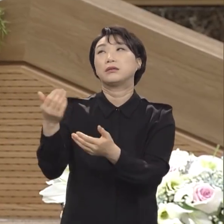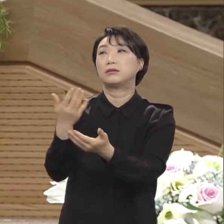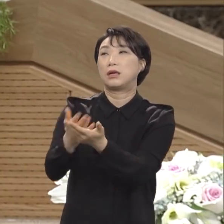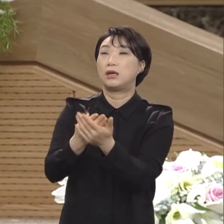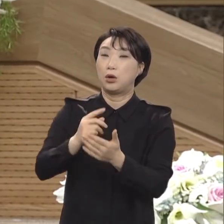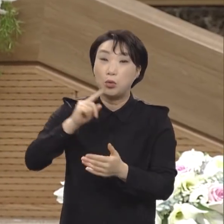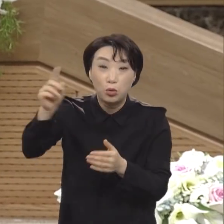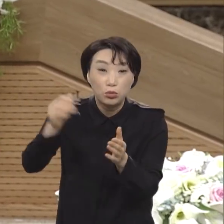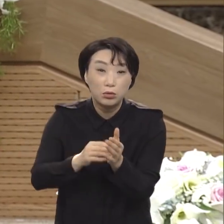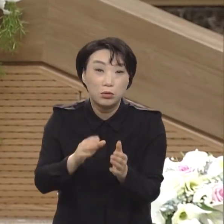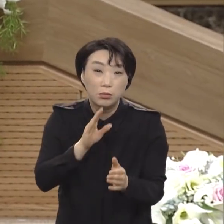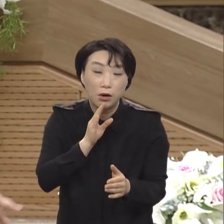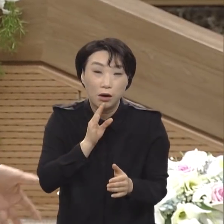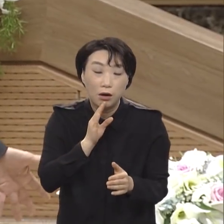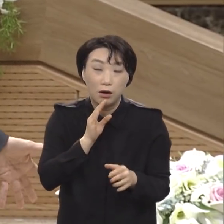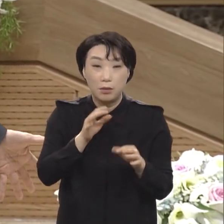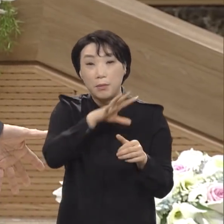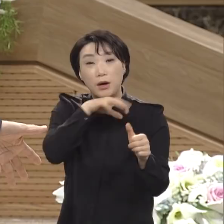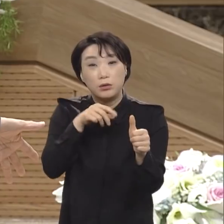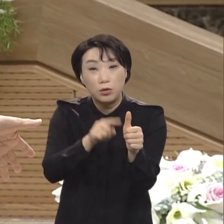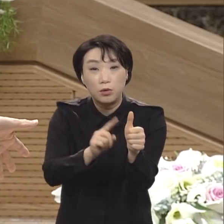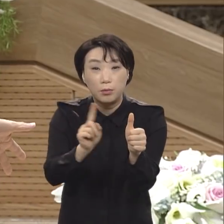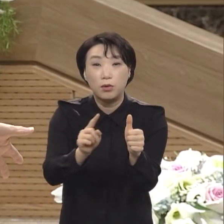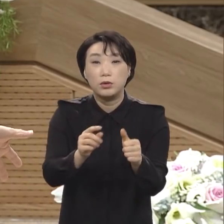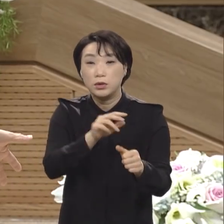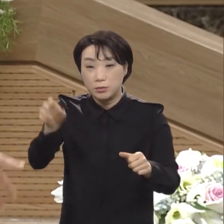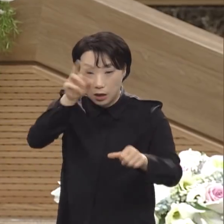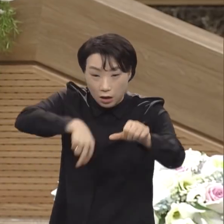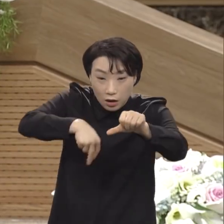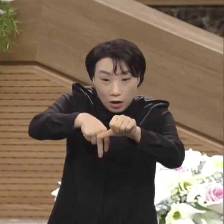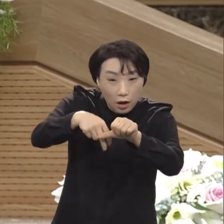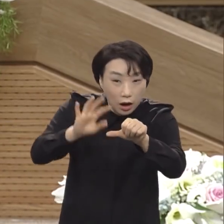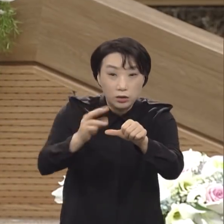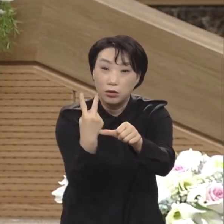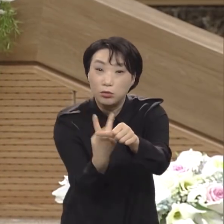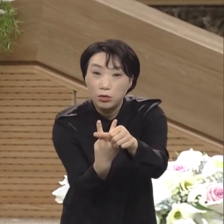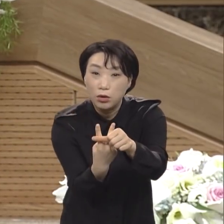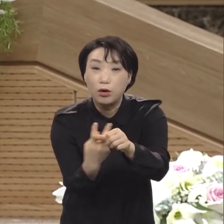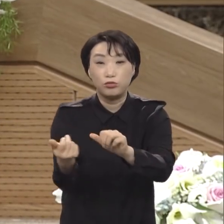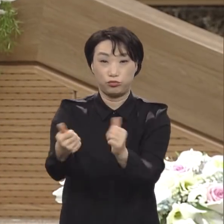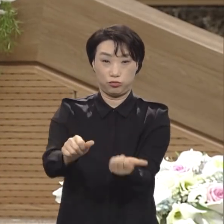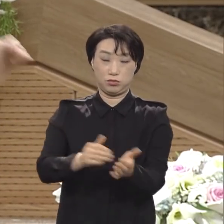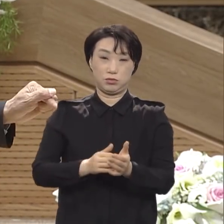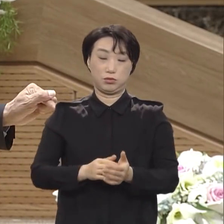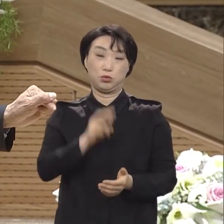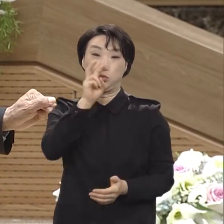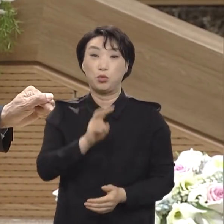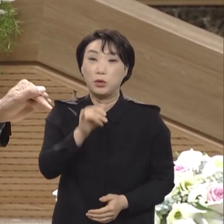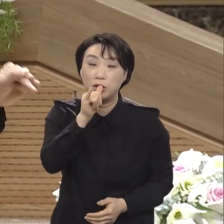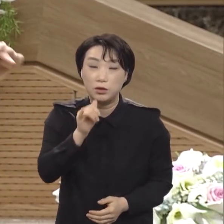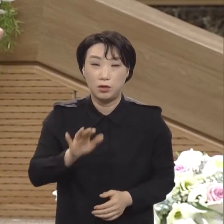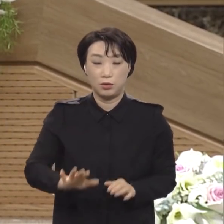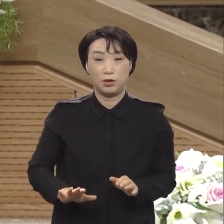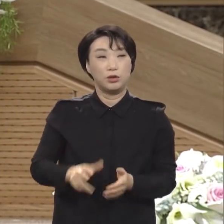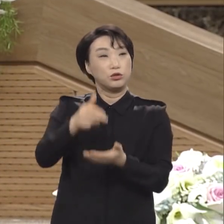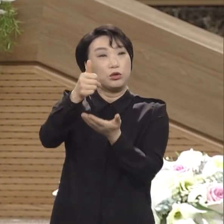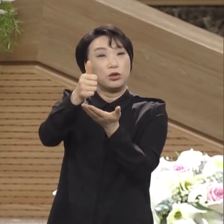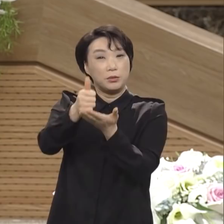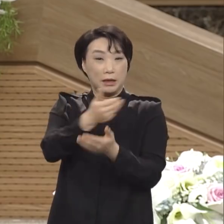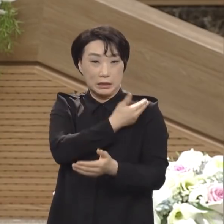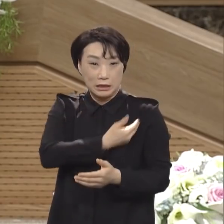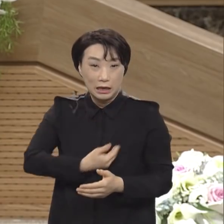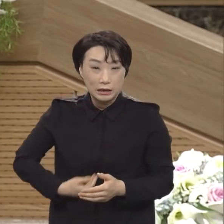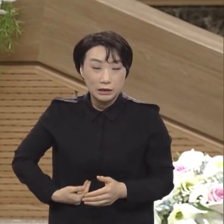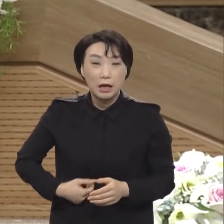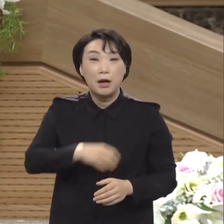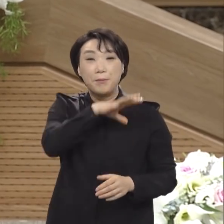그래서 거꾸로 십자가에 달려 죽었네. 그래서 노래도 있잖아. 주님 제자